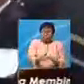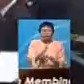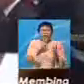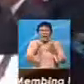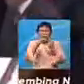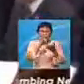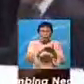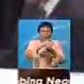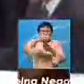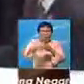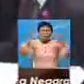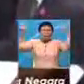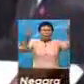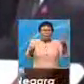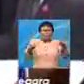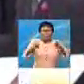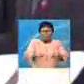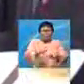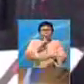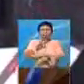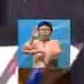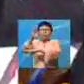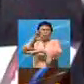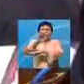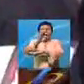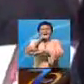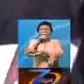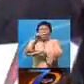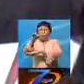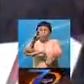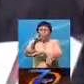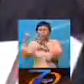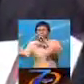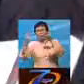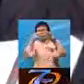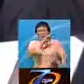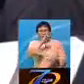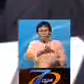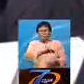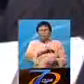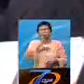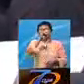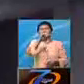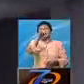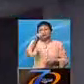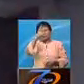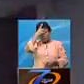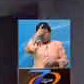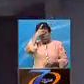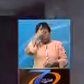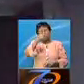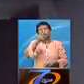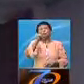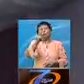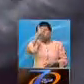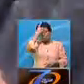berkata demikian selepas Majlis menandatangani perjanjian persefahaman yang terut disaksikan menteri perdagangan antarabangsa dan industri dua